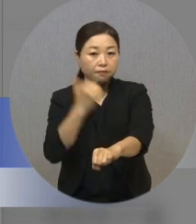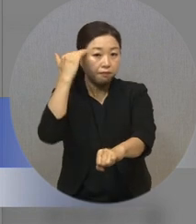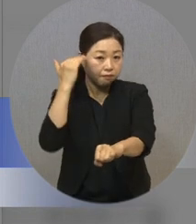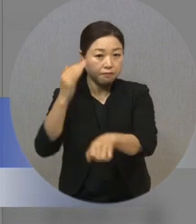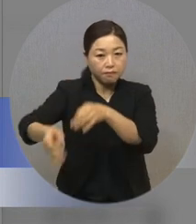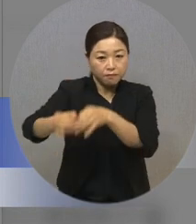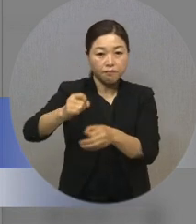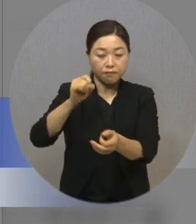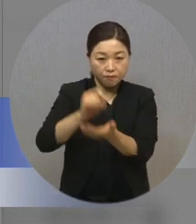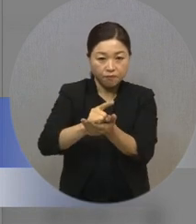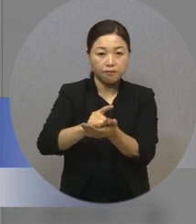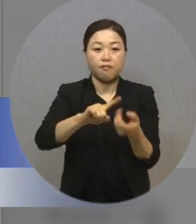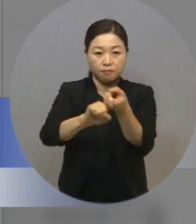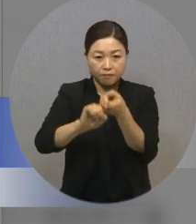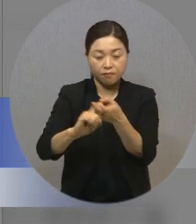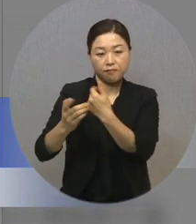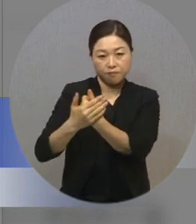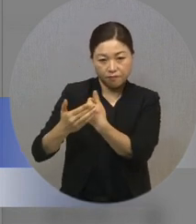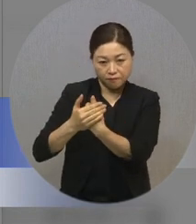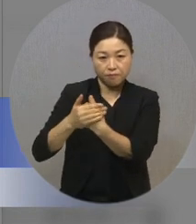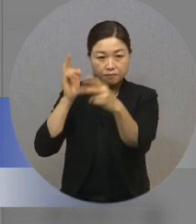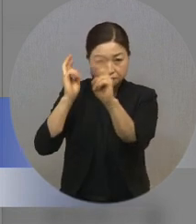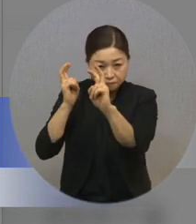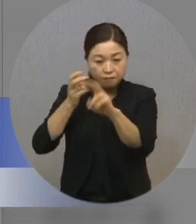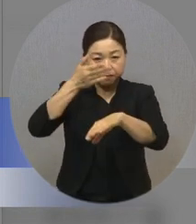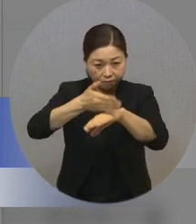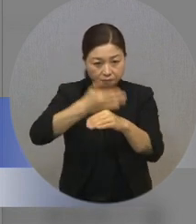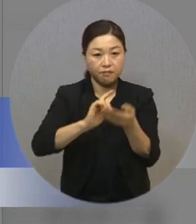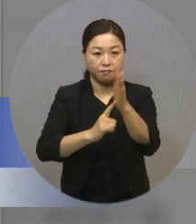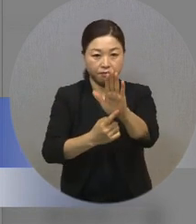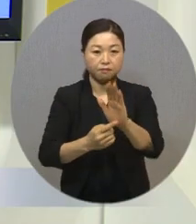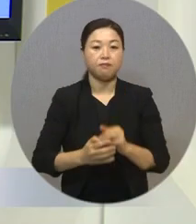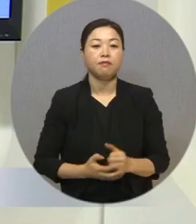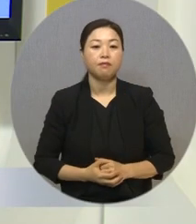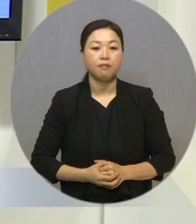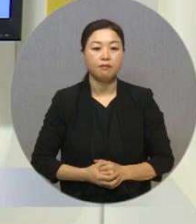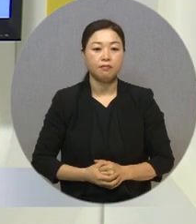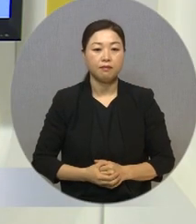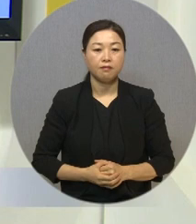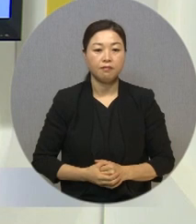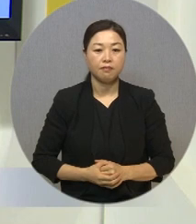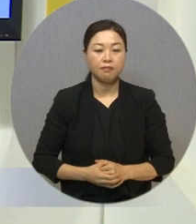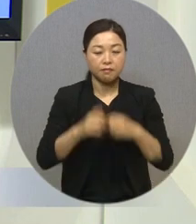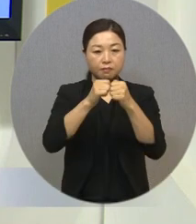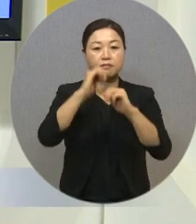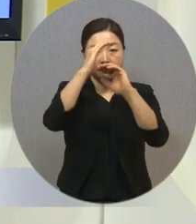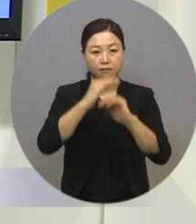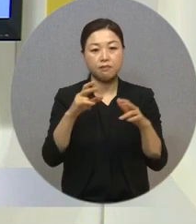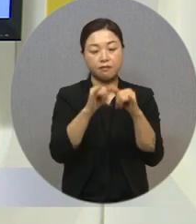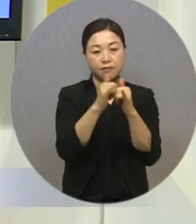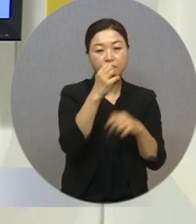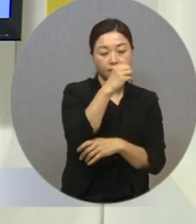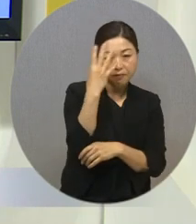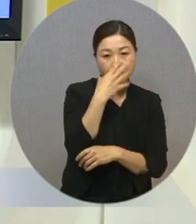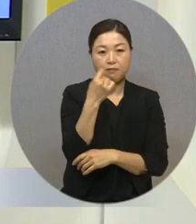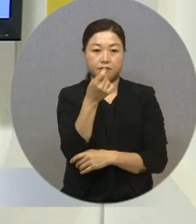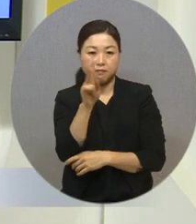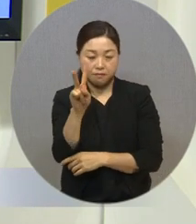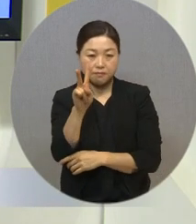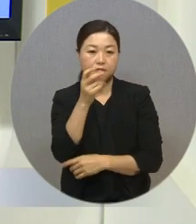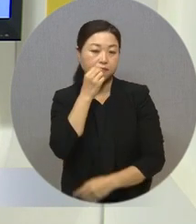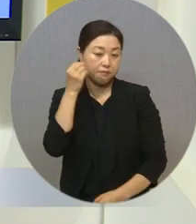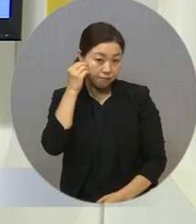후원사들의 감사의 뜻을 전한다고 말했습니다 더 자세한 뉴스는 장애인 신문과 웰페어 뉴스